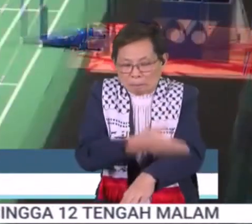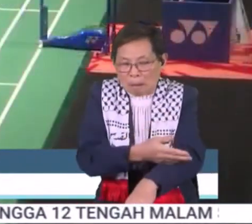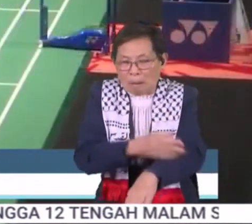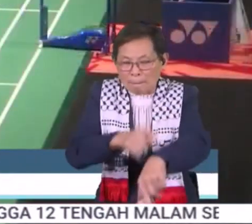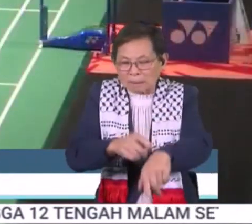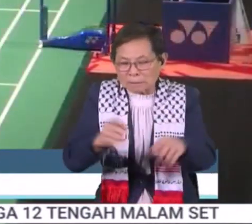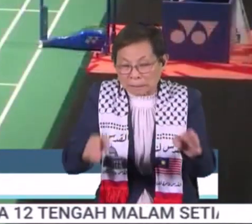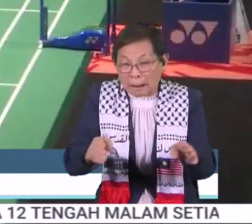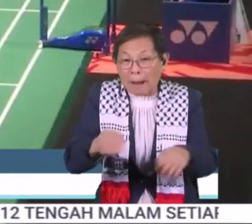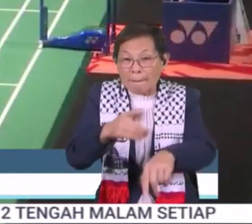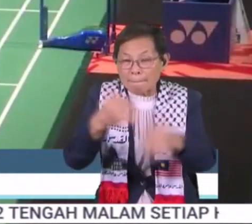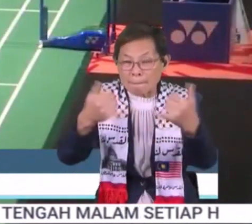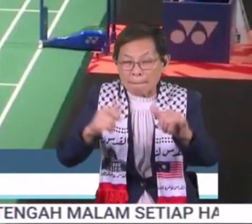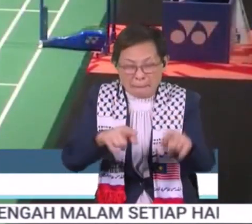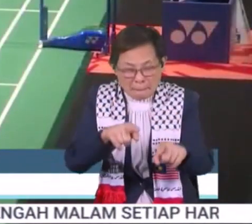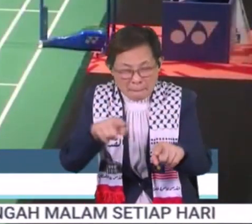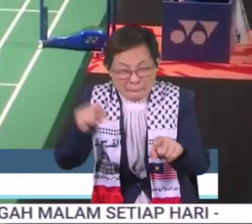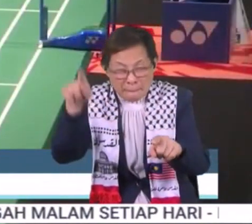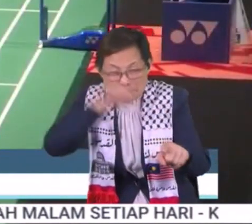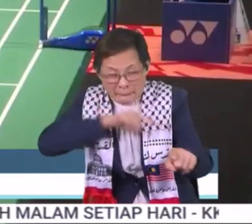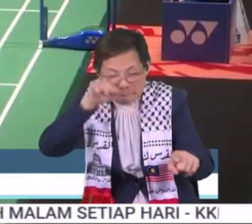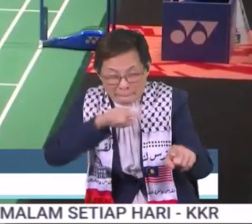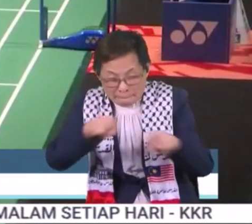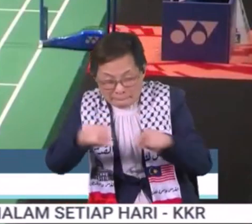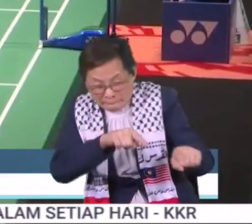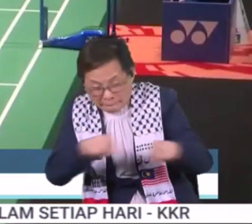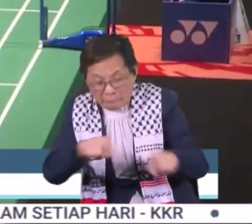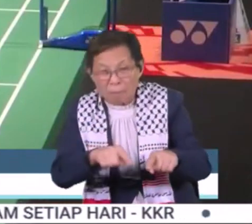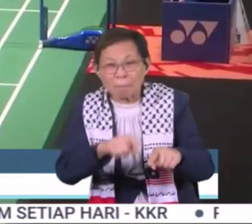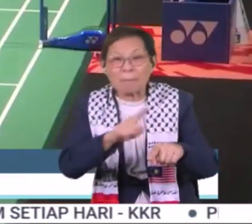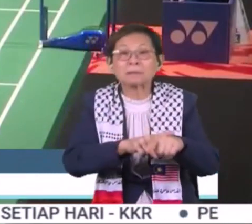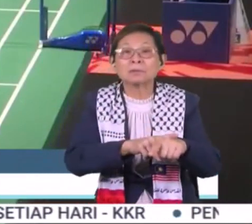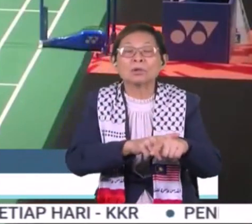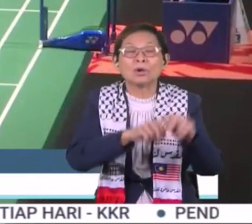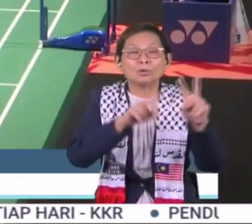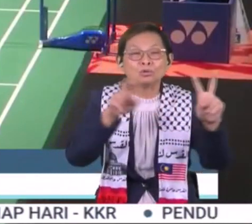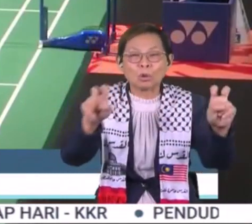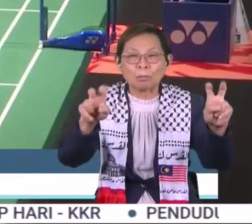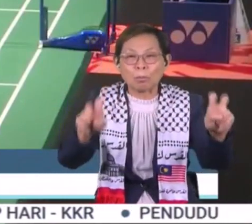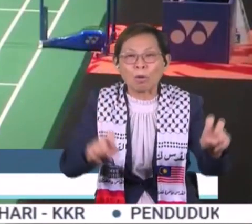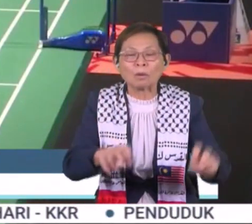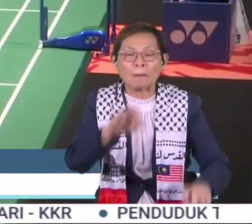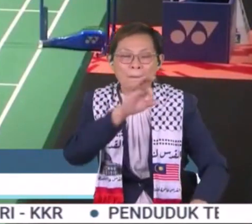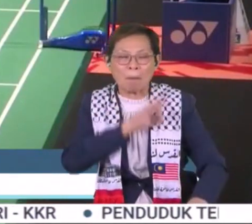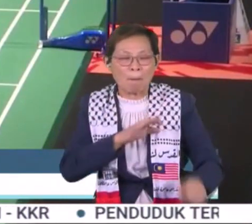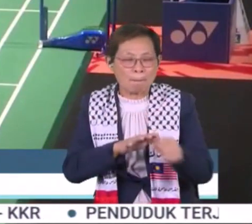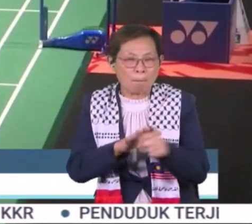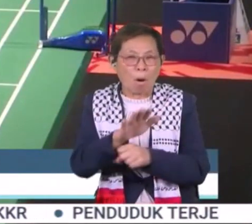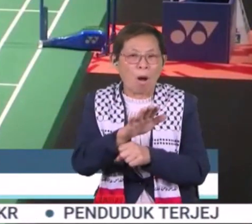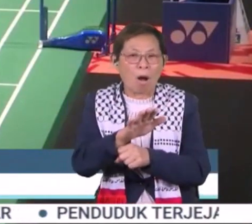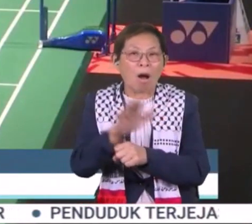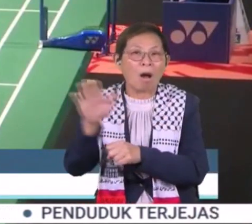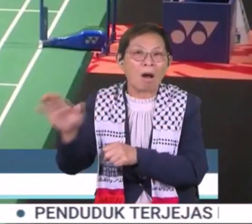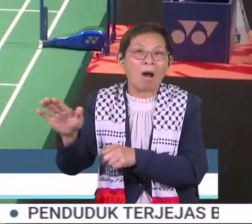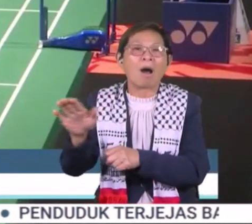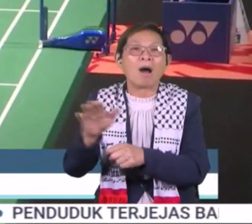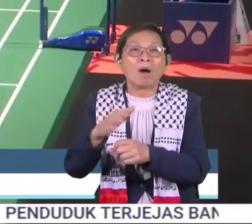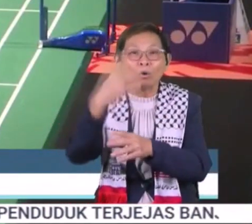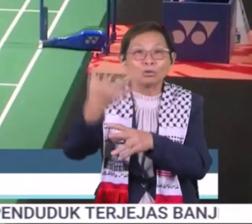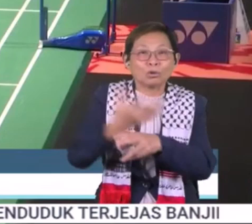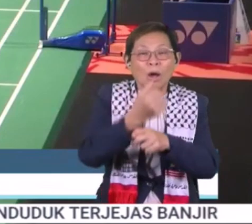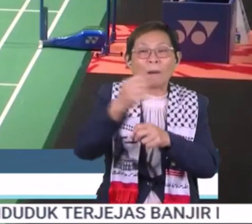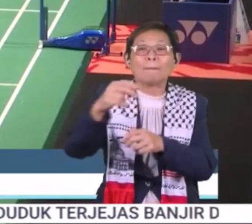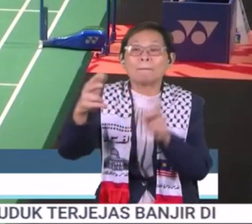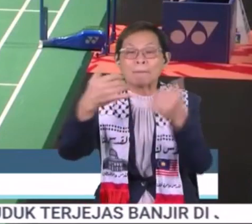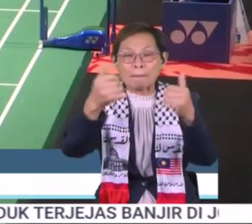tempoh permainannya untuk memberi tentangan sengit kesilapan mudah ketika mata terikat 2020 dimanfaatkan sepenuhnya gregoria untuk menang